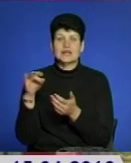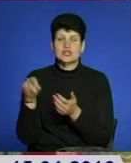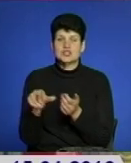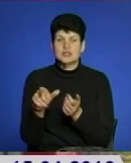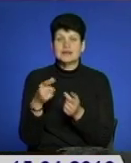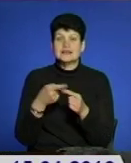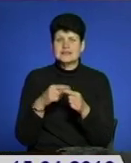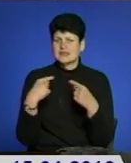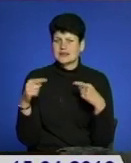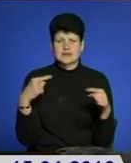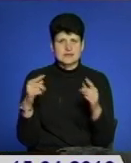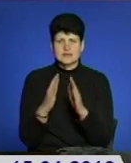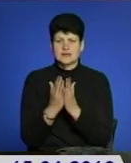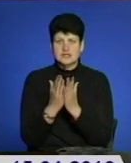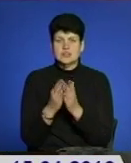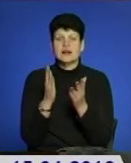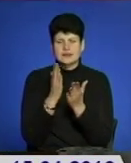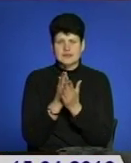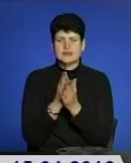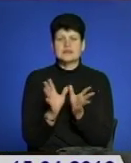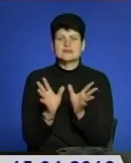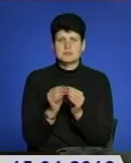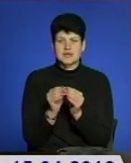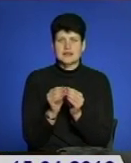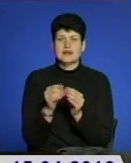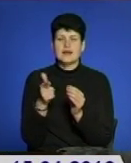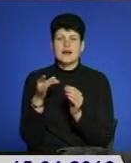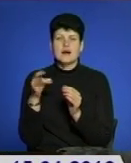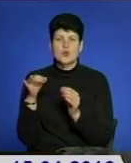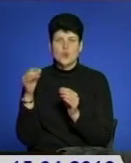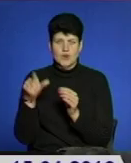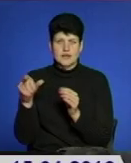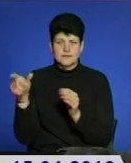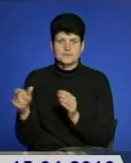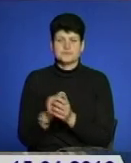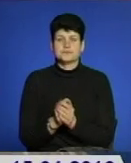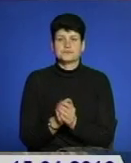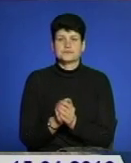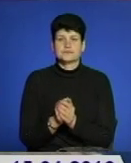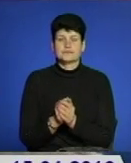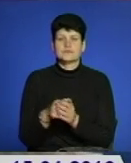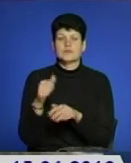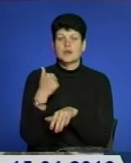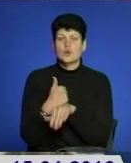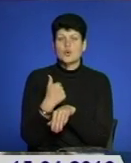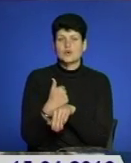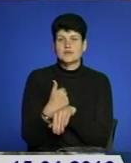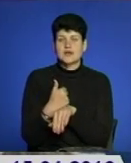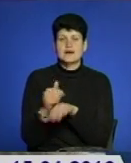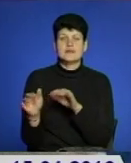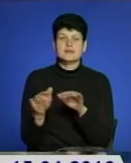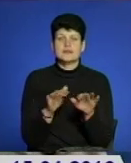загалом незалежні одна від одної, та все ж є спільні деякі герої і концептуальні сюжетні моменти. Головна